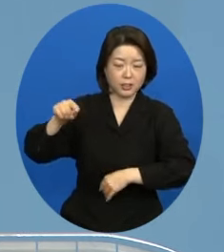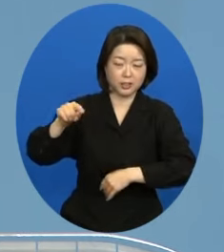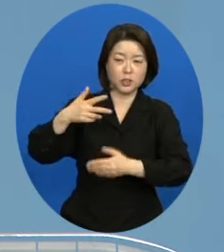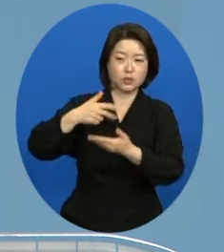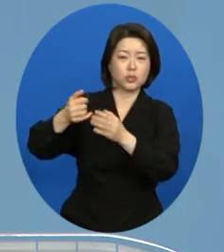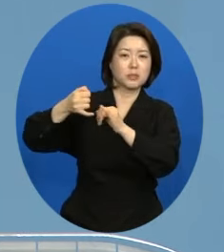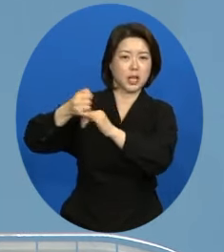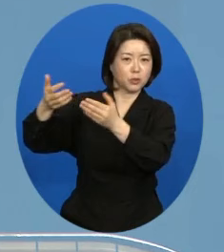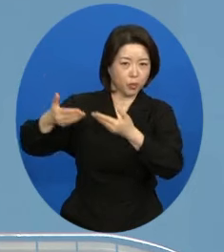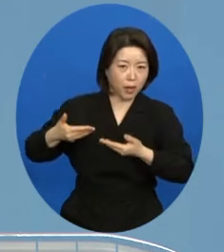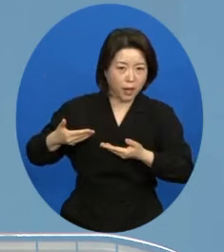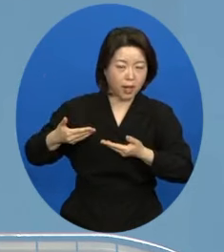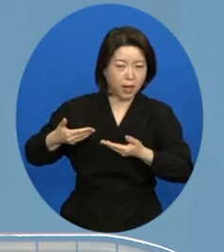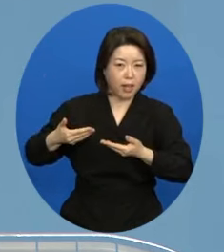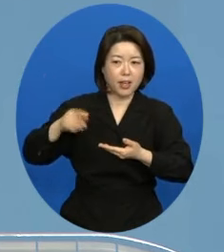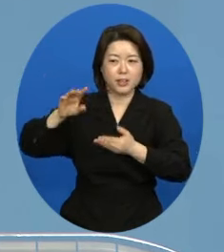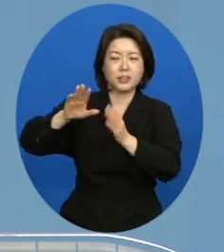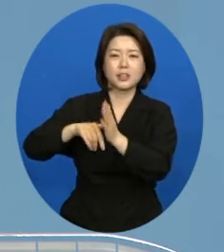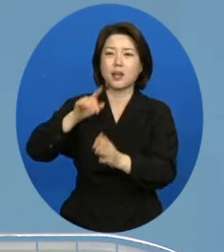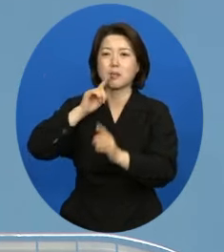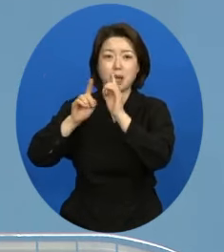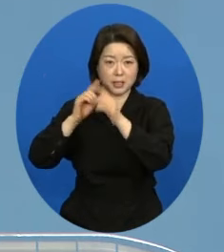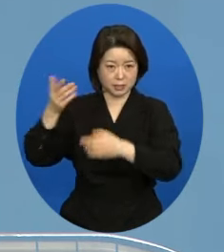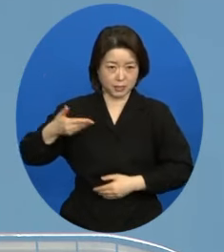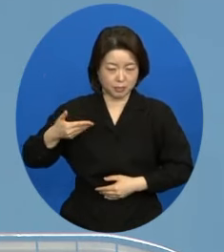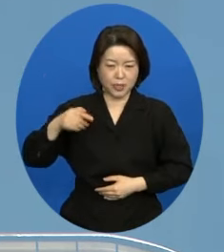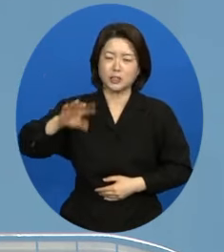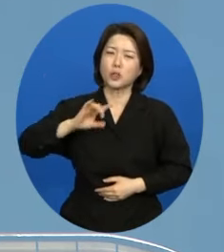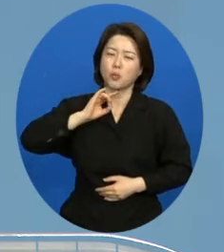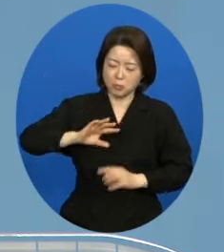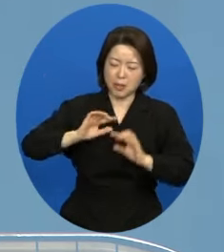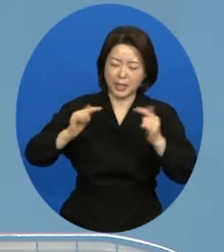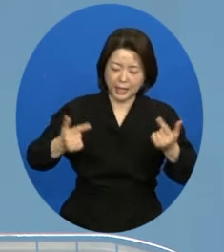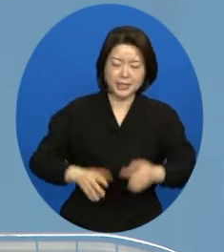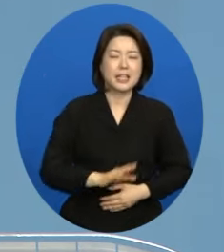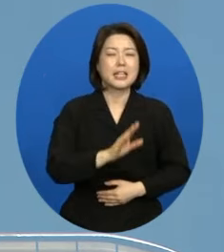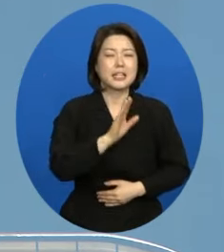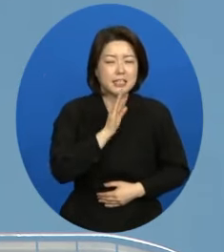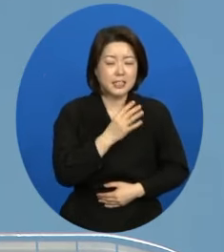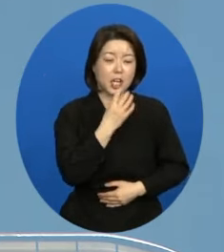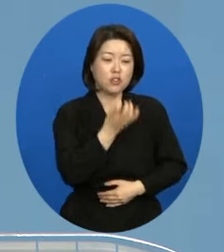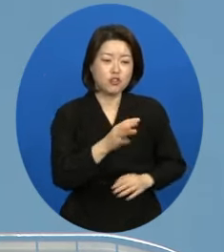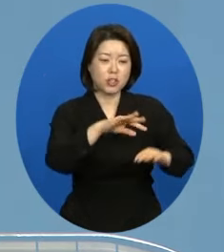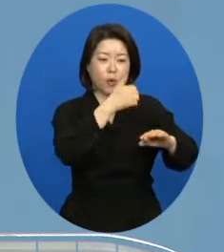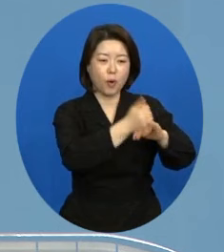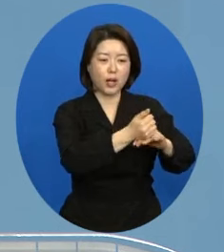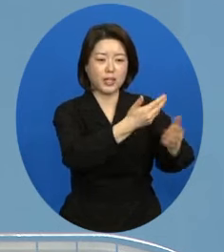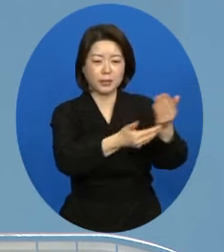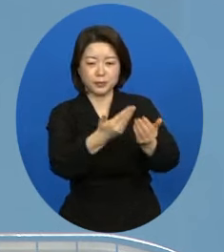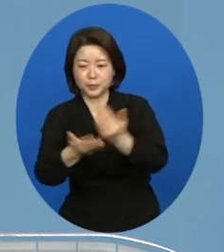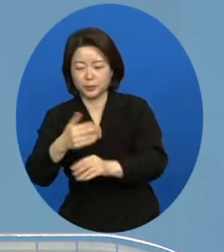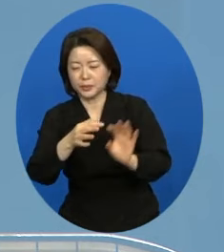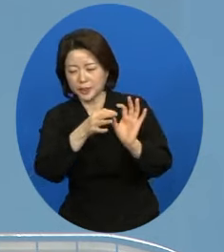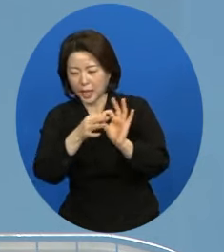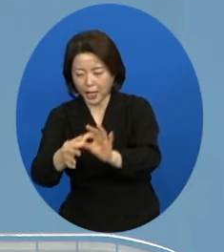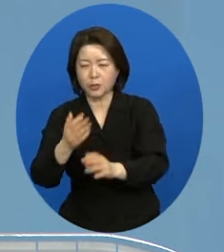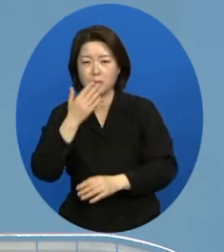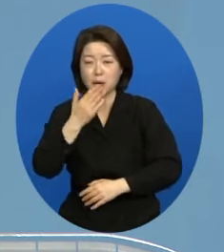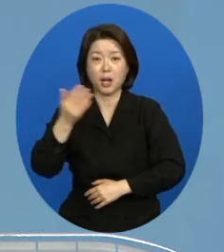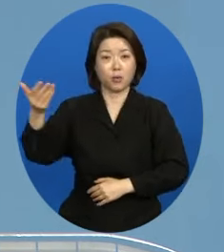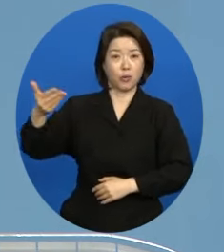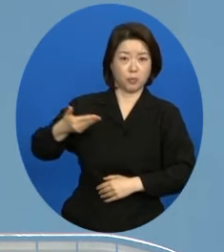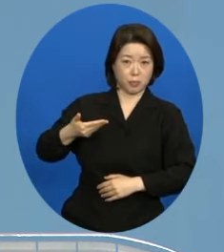약속하시면서 하신 말씀인데 그것만이 아니고 실제로 유다의 왕들이 계속 이어질 것이다라고 하신